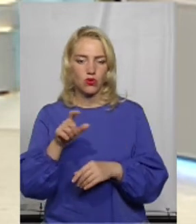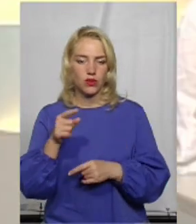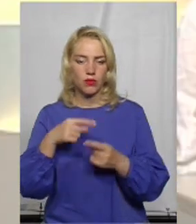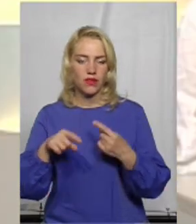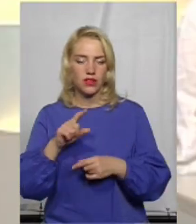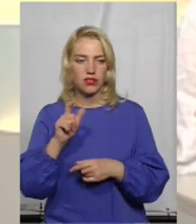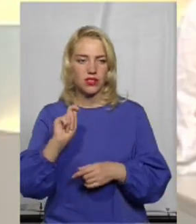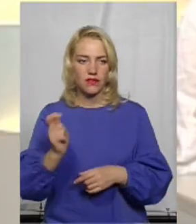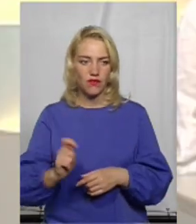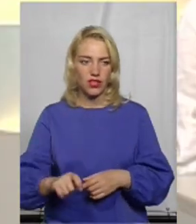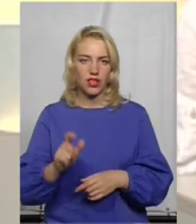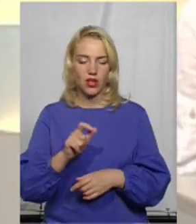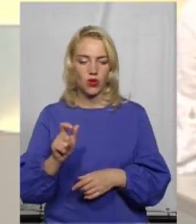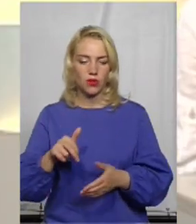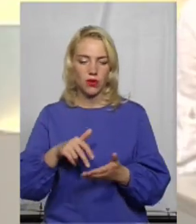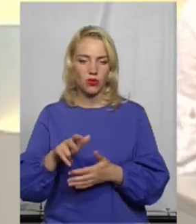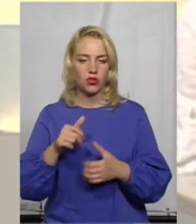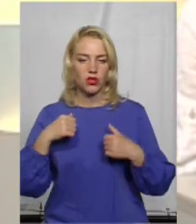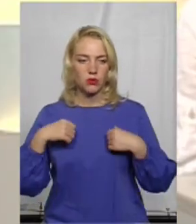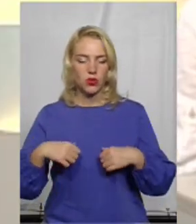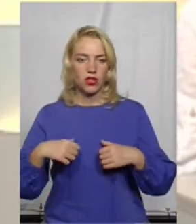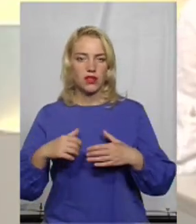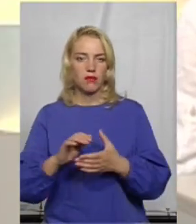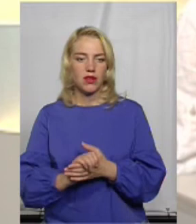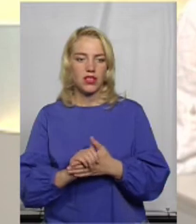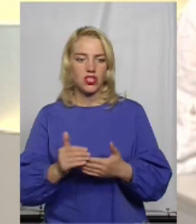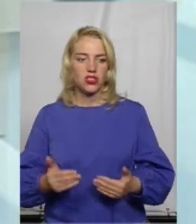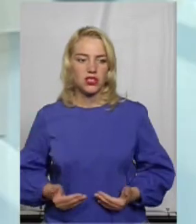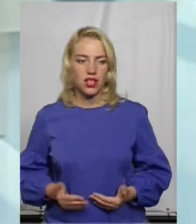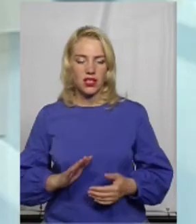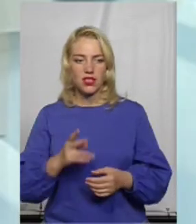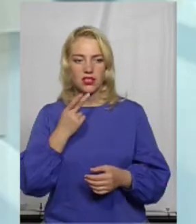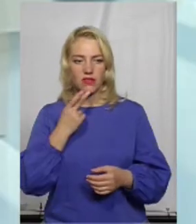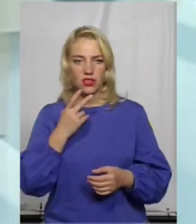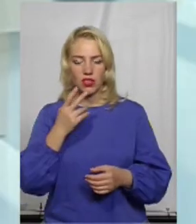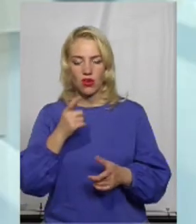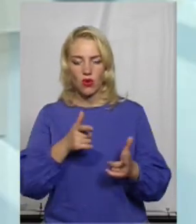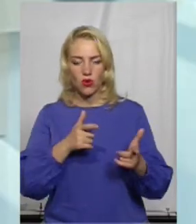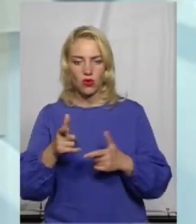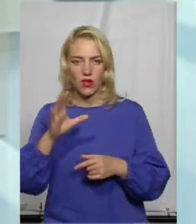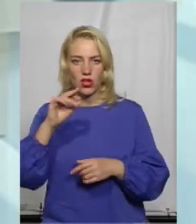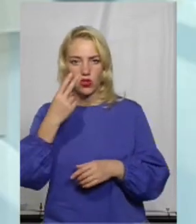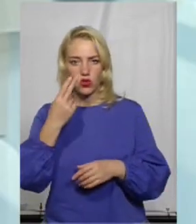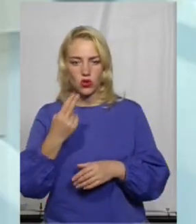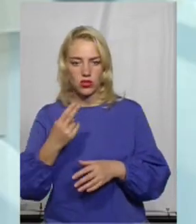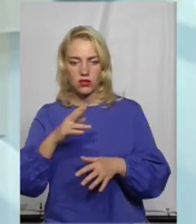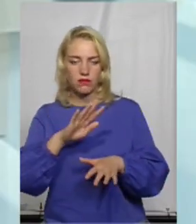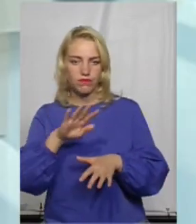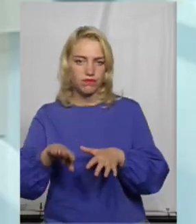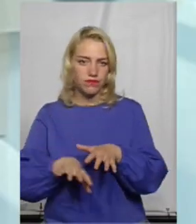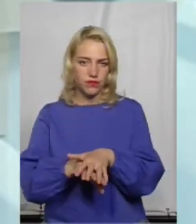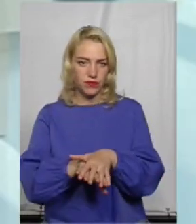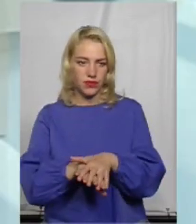війни, люди приходять в спокійне, мирне життя, і не завжди вони готові соціалізуватися. Нам важливо